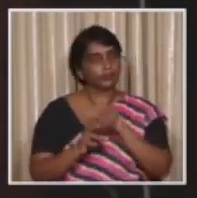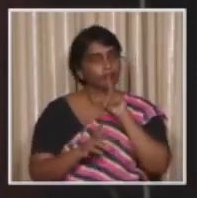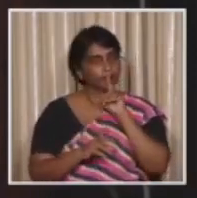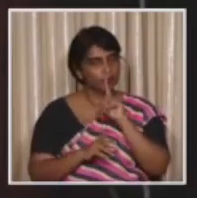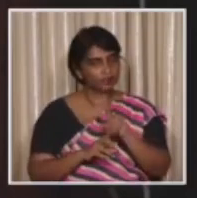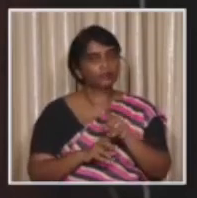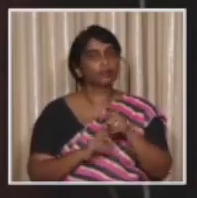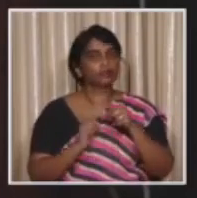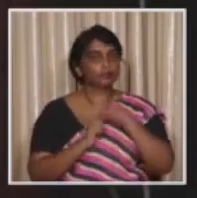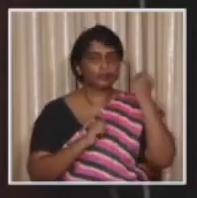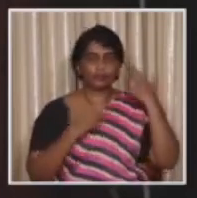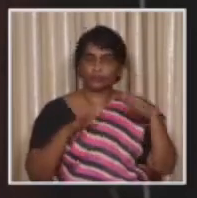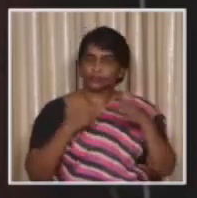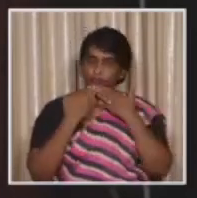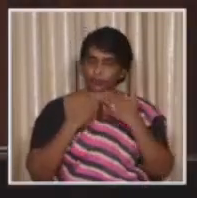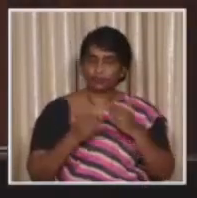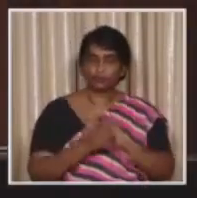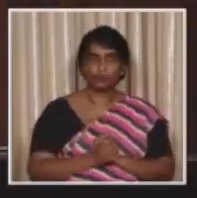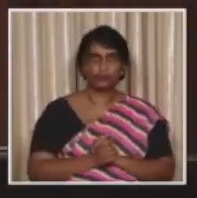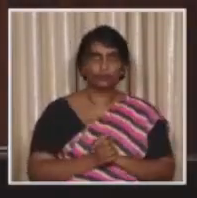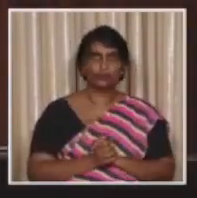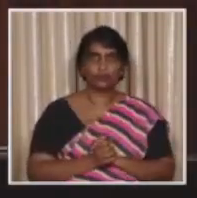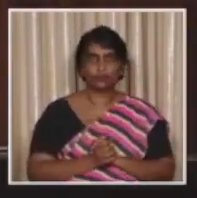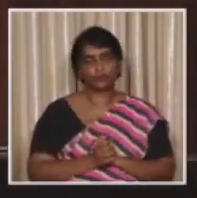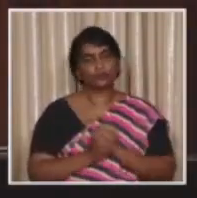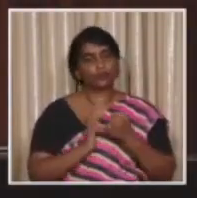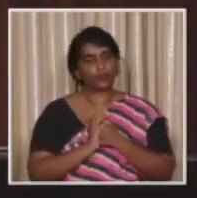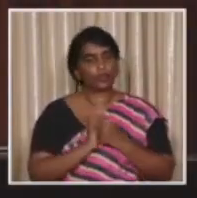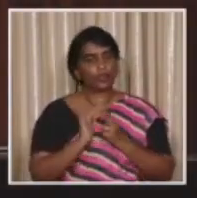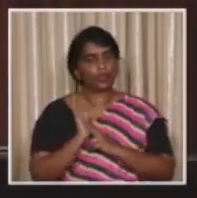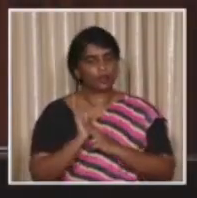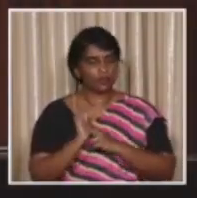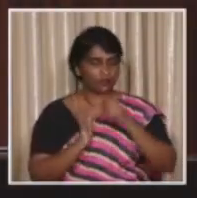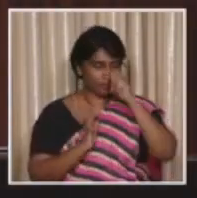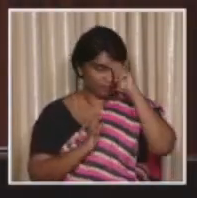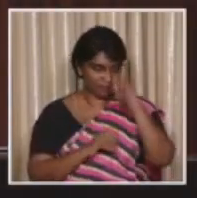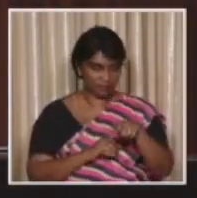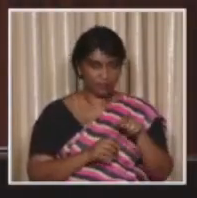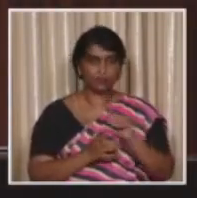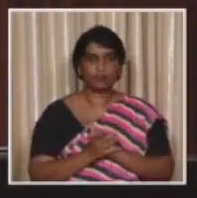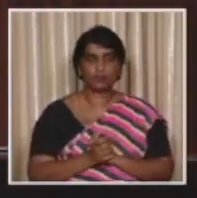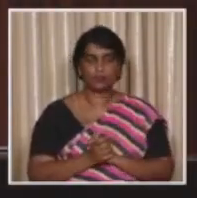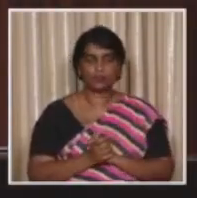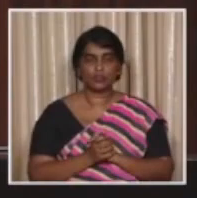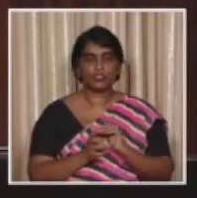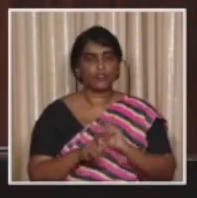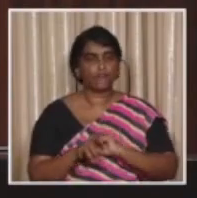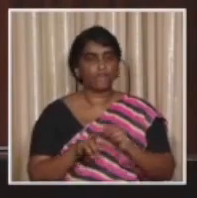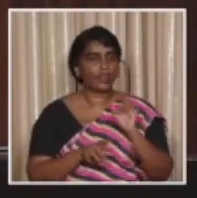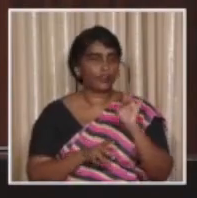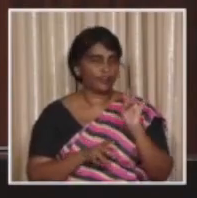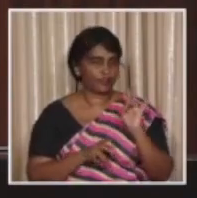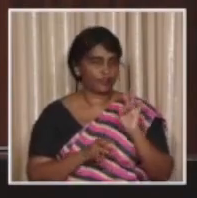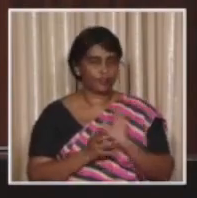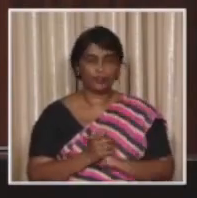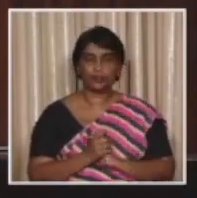සිහිපත් කරමින් මම කතා අවසන් කරනවා බොහොමත් ස්තුතියි බොහොමත් ස්තුතියි ගරු නසීර් අහමද් මැම්තුන්ව ඔබට විනාඩි 25ක් කාලයක් තියෙනවා